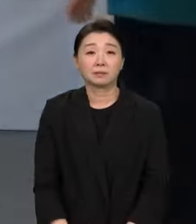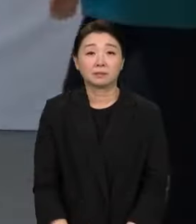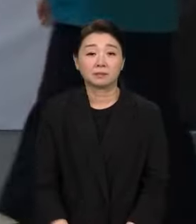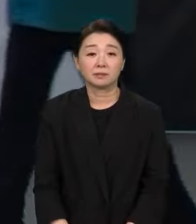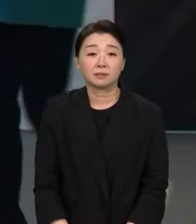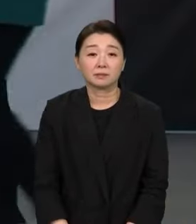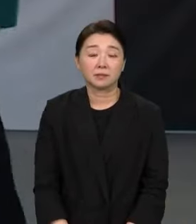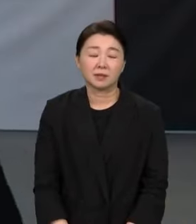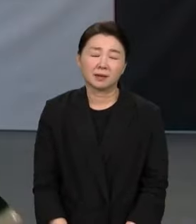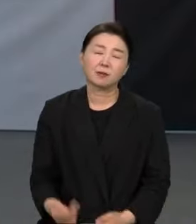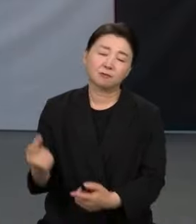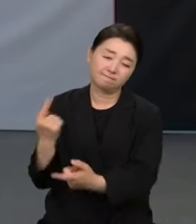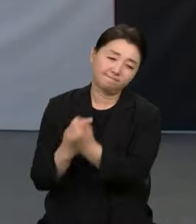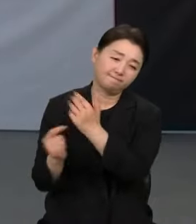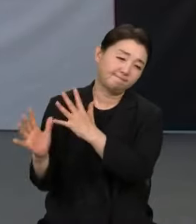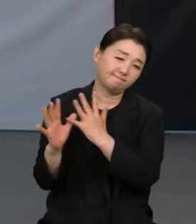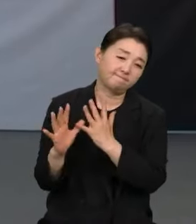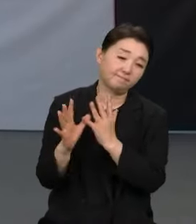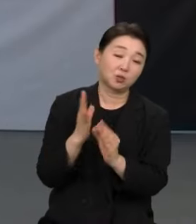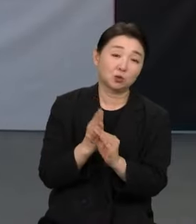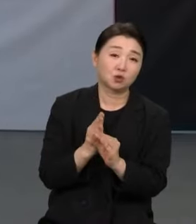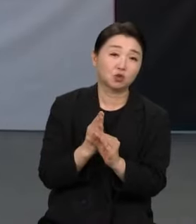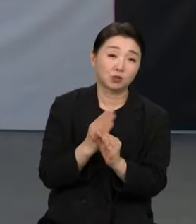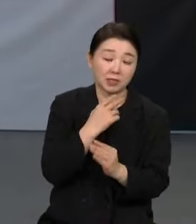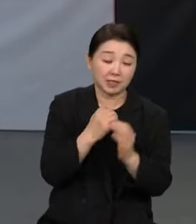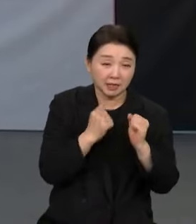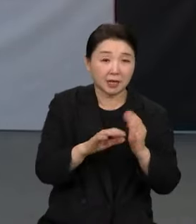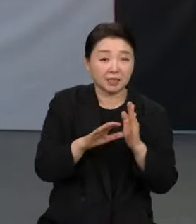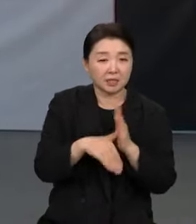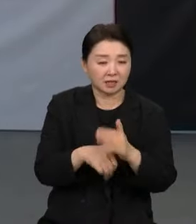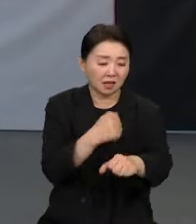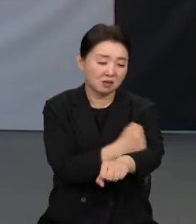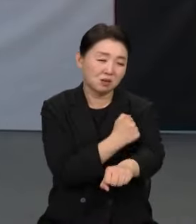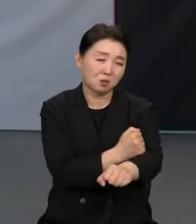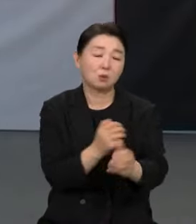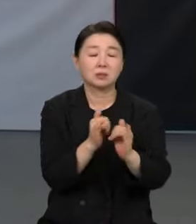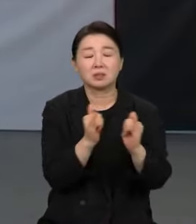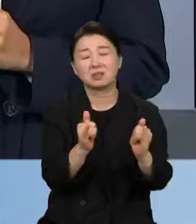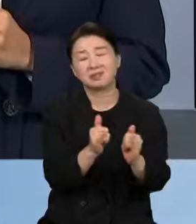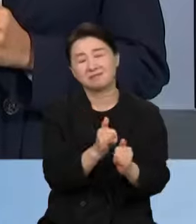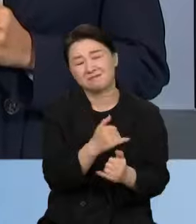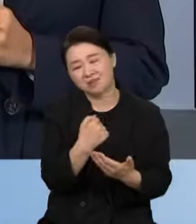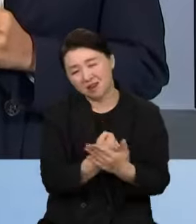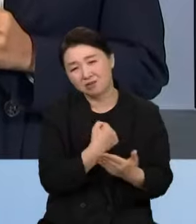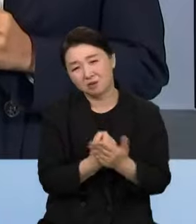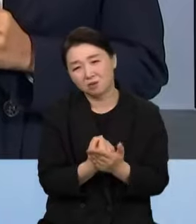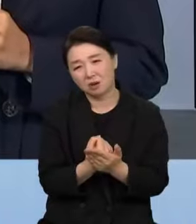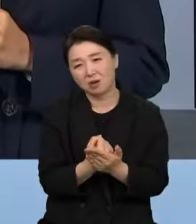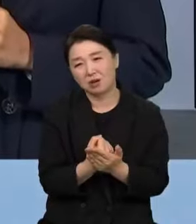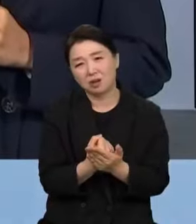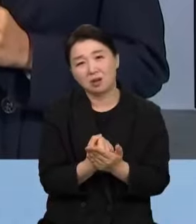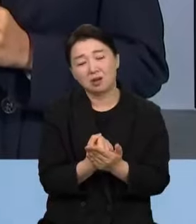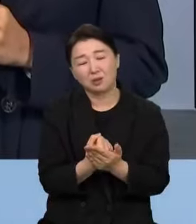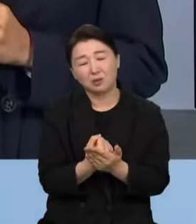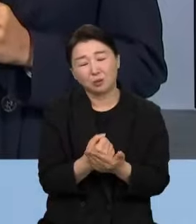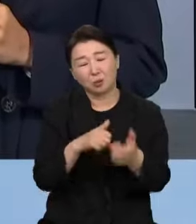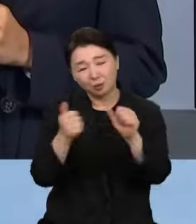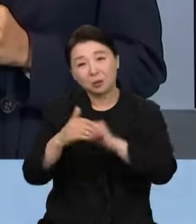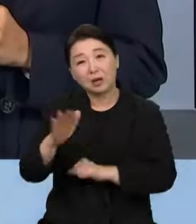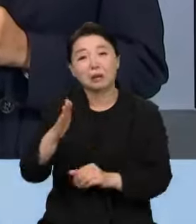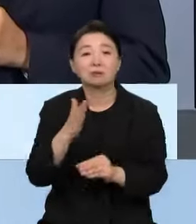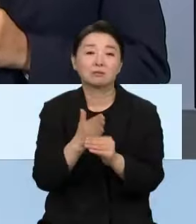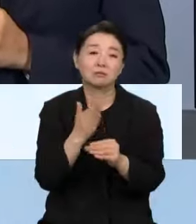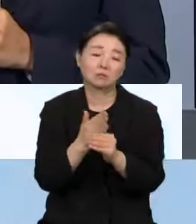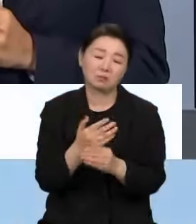네, 발걸음이 계속 이어졌습니다. 살아있는 동안 일용직으로 서러웠던 희생자들, 가는 길도 서러웠습니다. 영정도